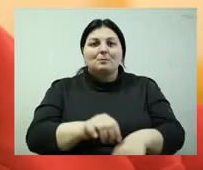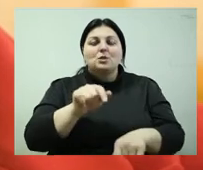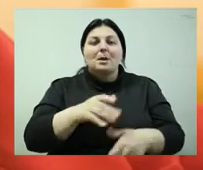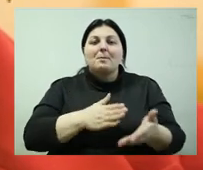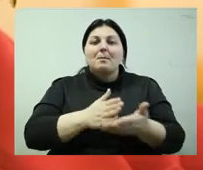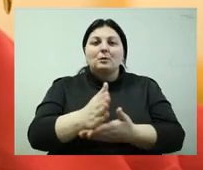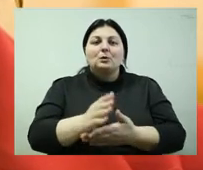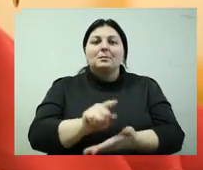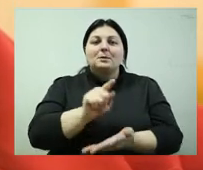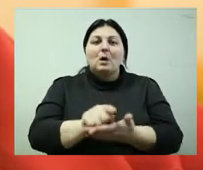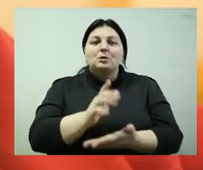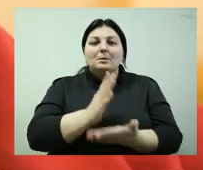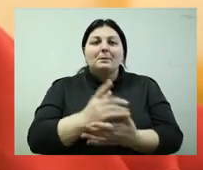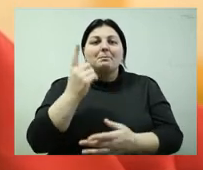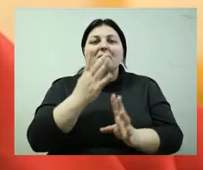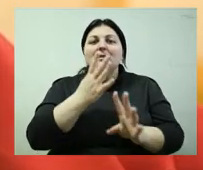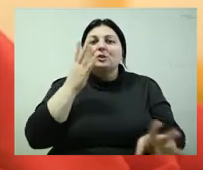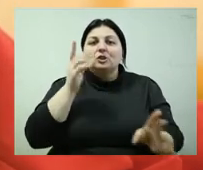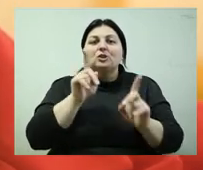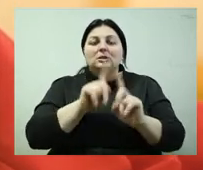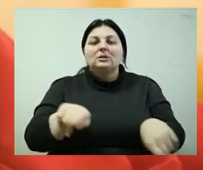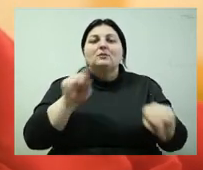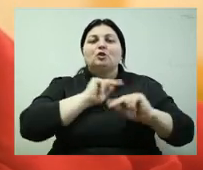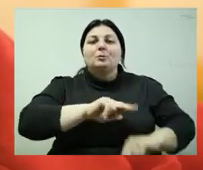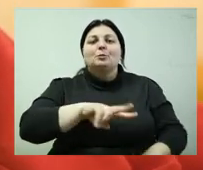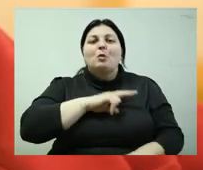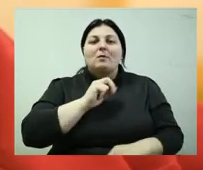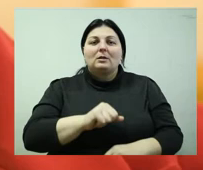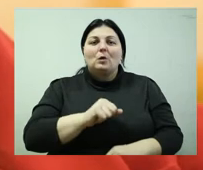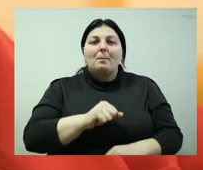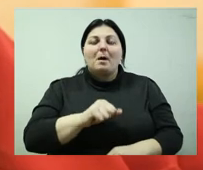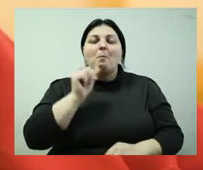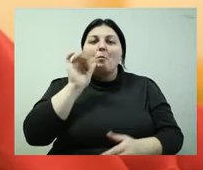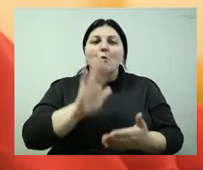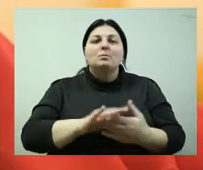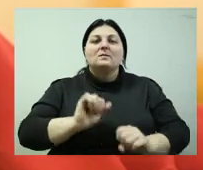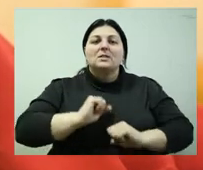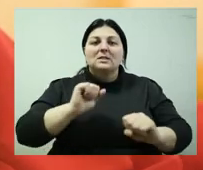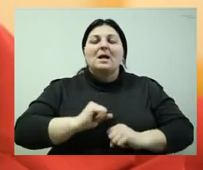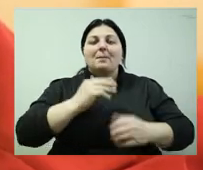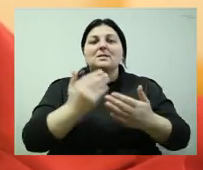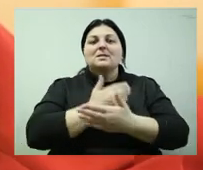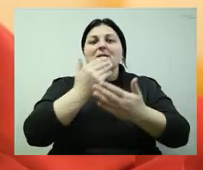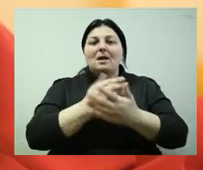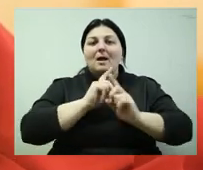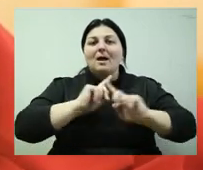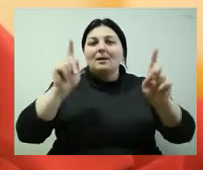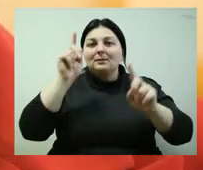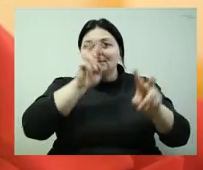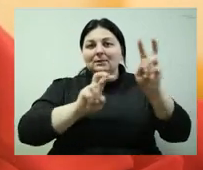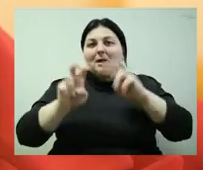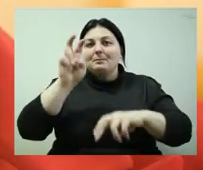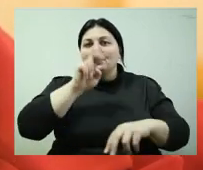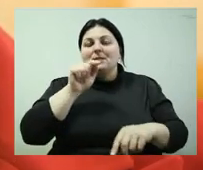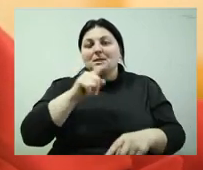დასაქმების მხრივ, როგორც საჯარო, ასევე კერძო სტრუქტურებში და სამეცნიერო ცენტრებში. უნდა აღნიშნოთ